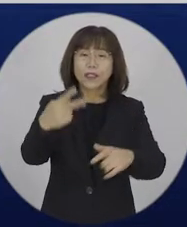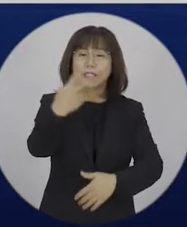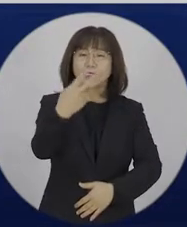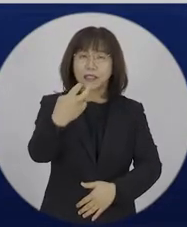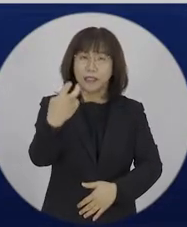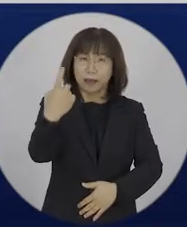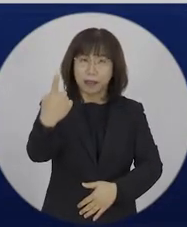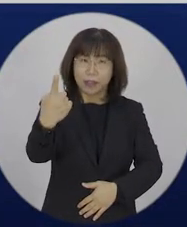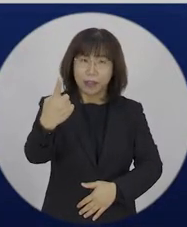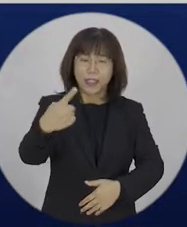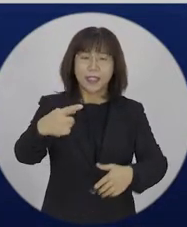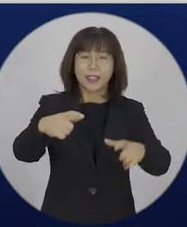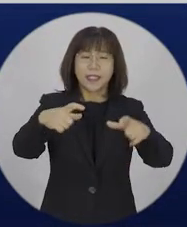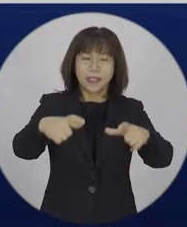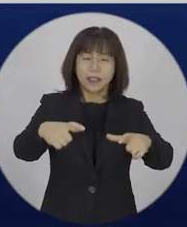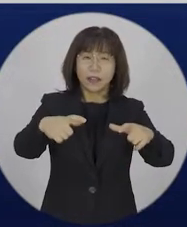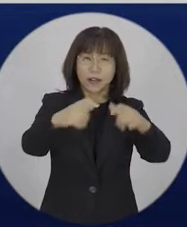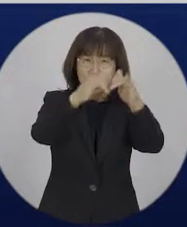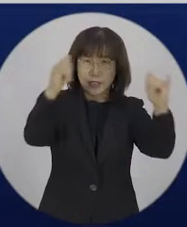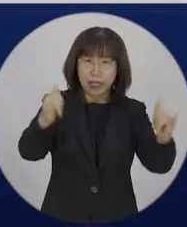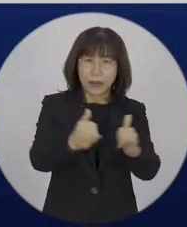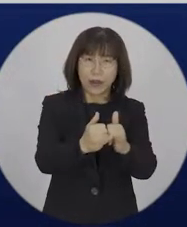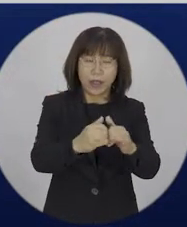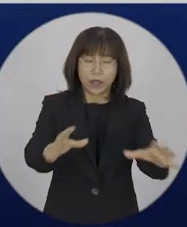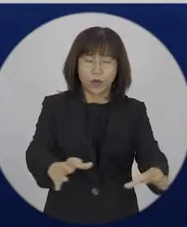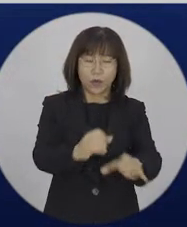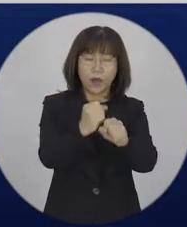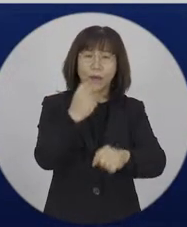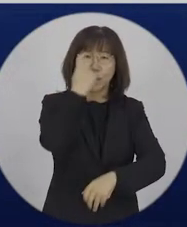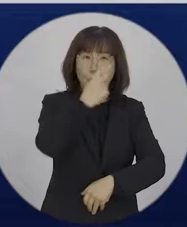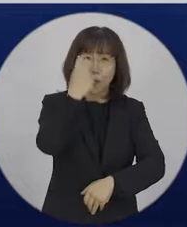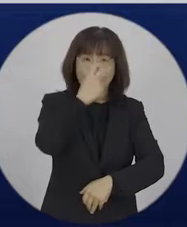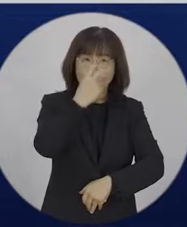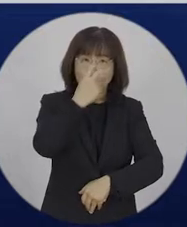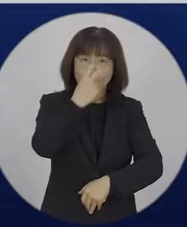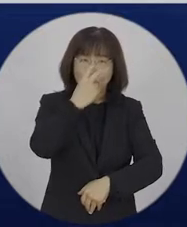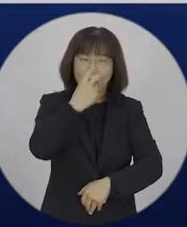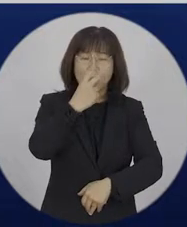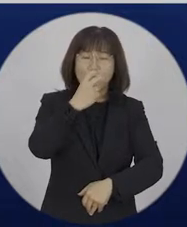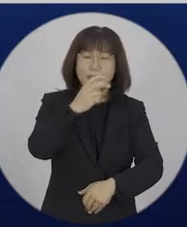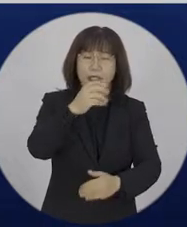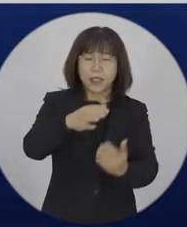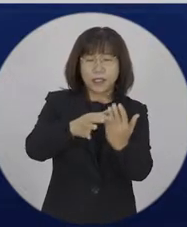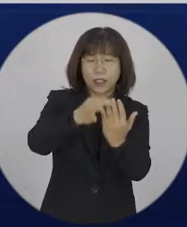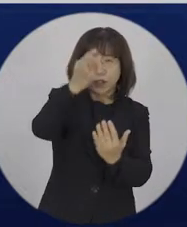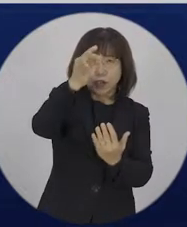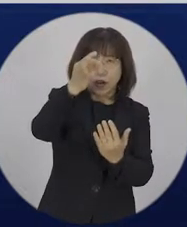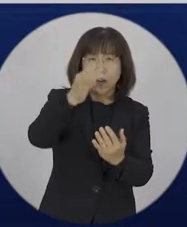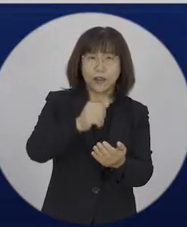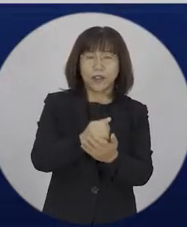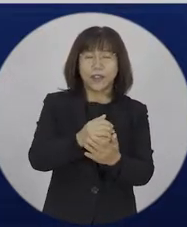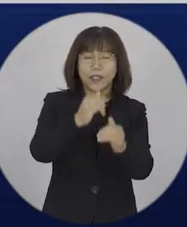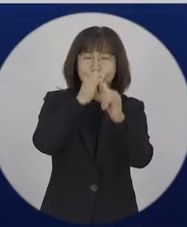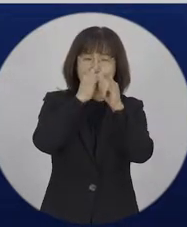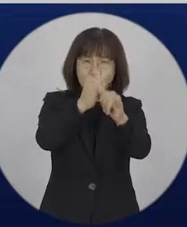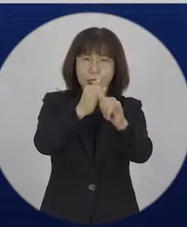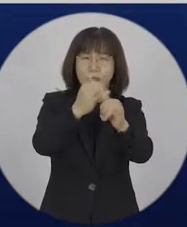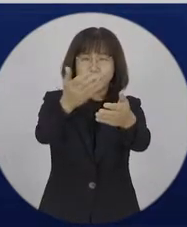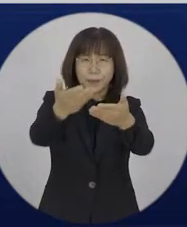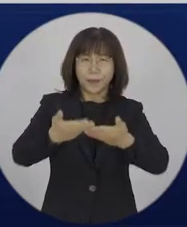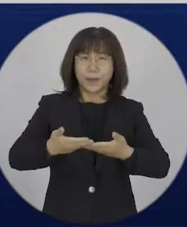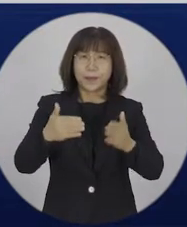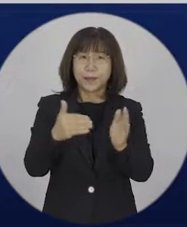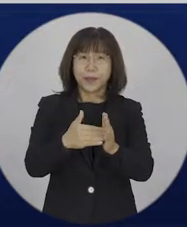강서구가 2021년 지역사회 통합 돌봄 추진 유공자치단체로 선정돼 보건복지부 장관 표창을